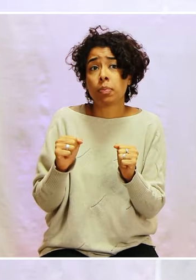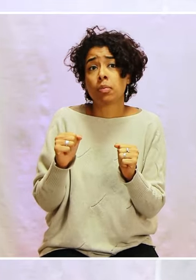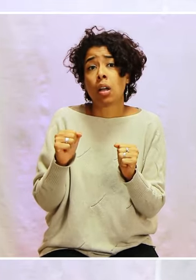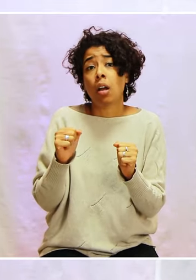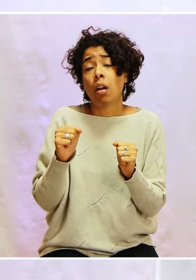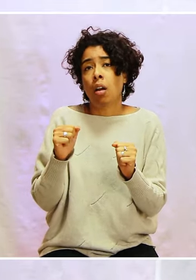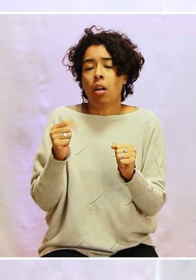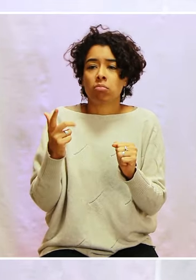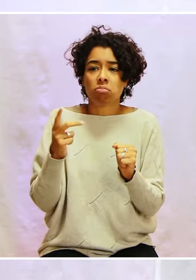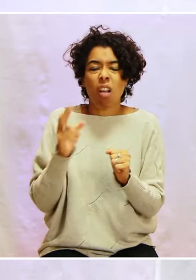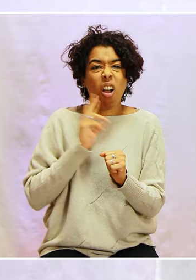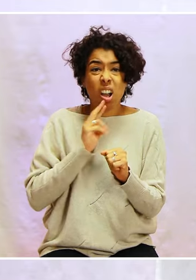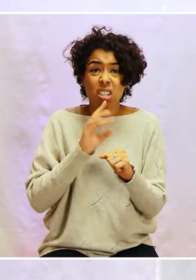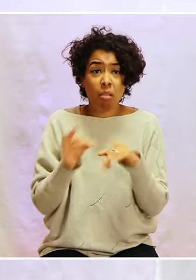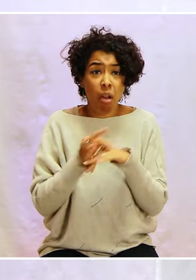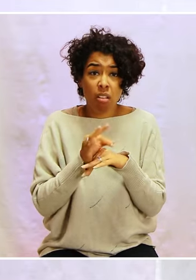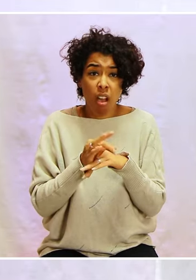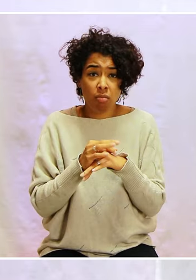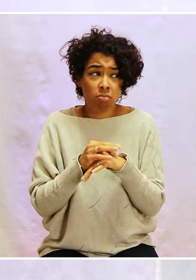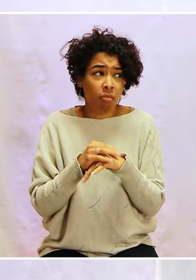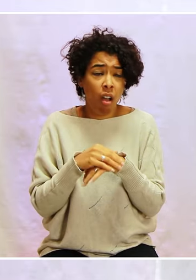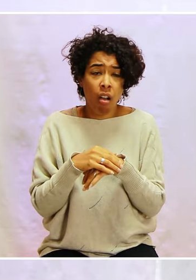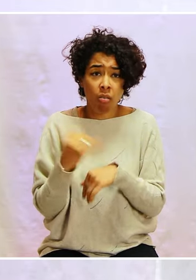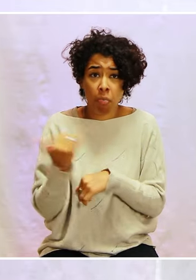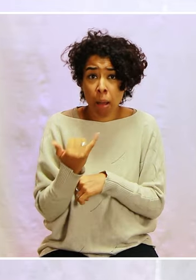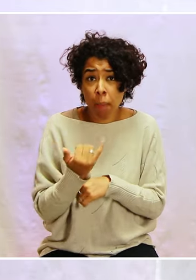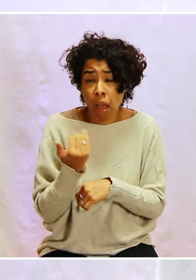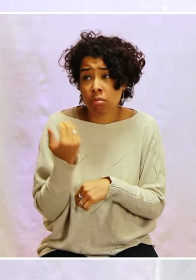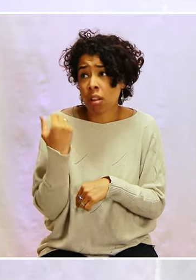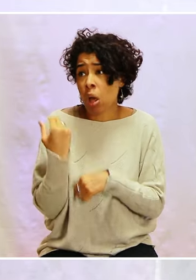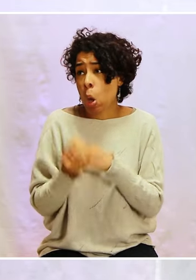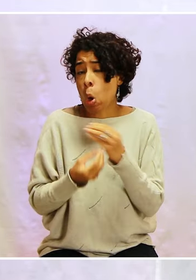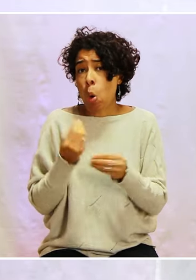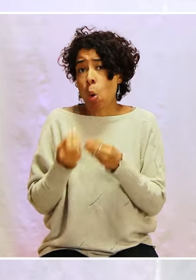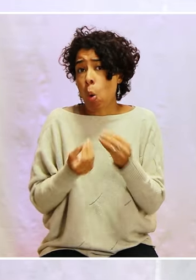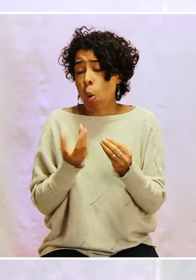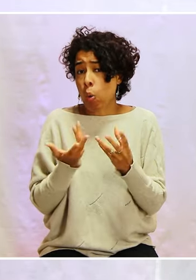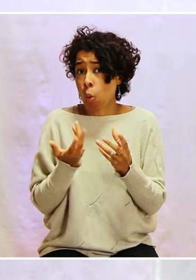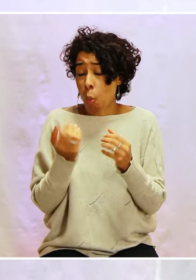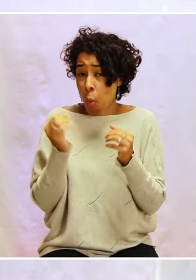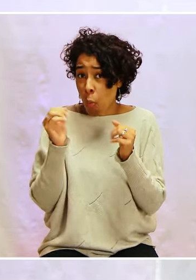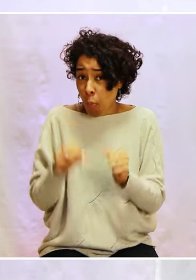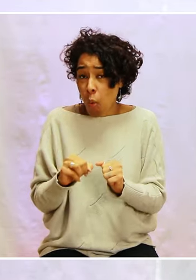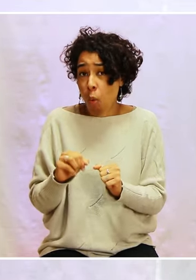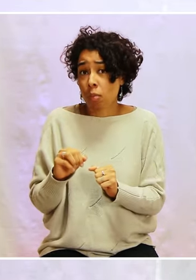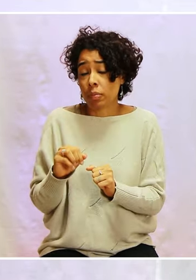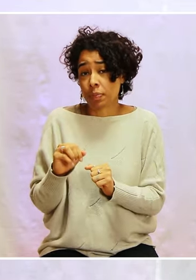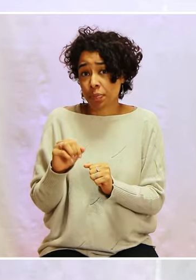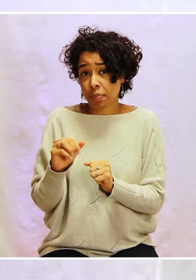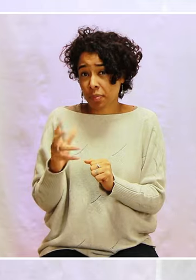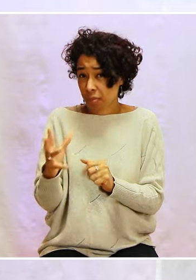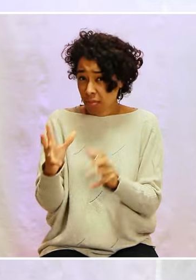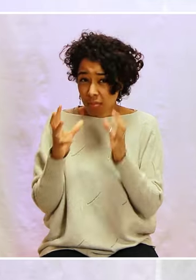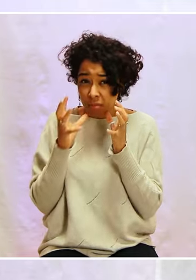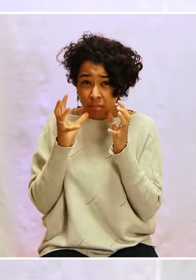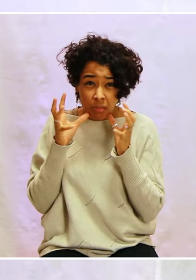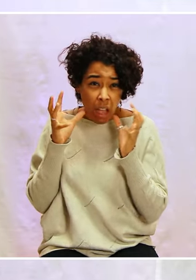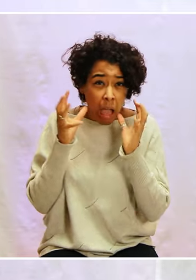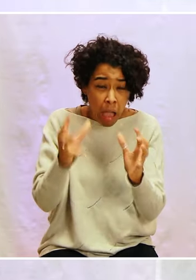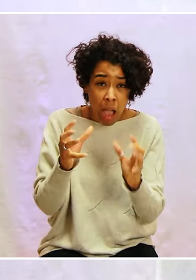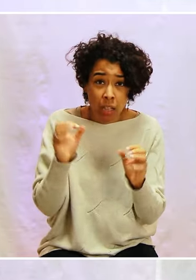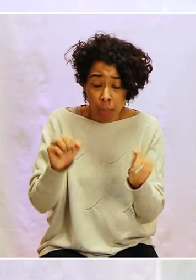d'aller se marier avec Rachel il aurait pu et bien avoir de l'aversion même de la haine et être un meurtrier à